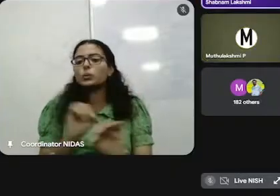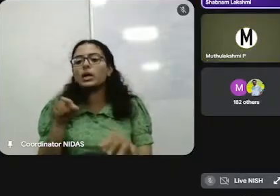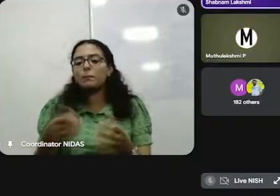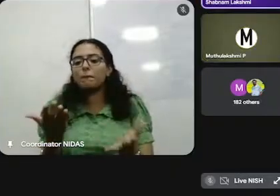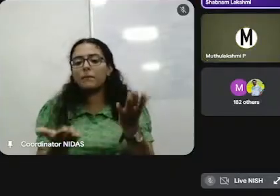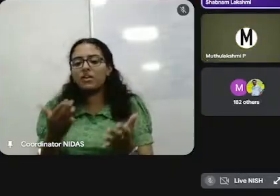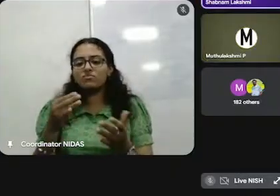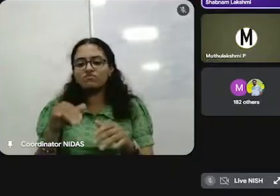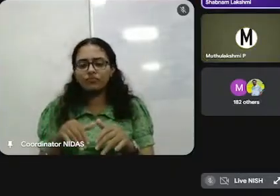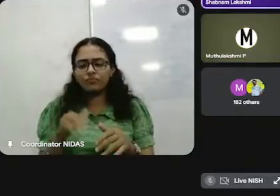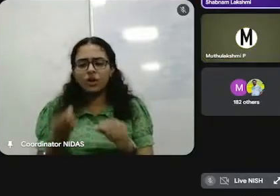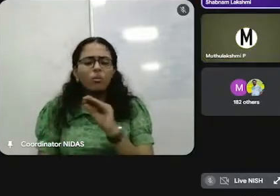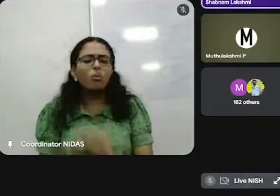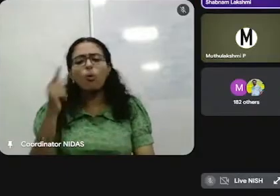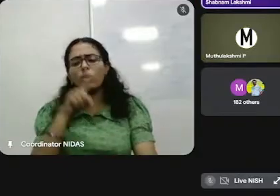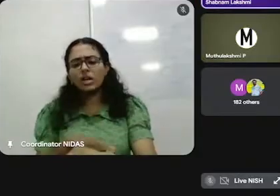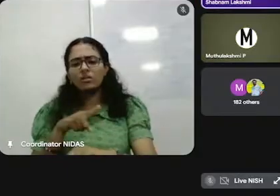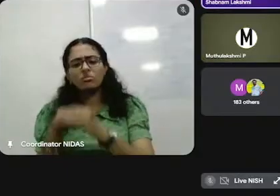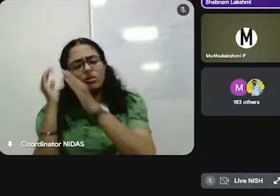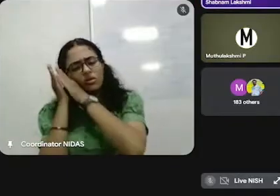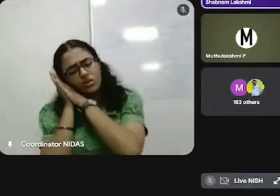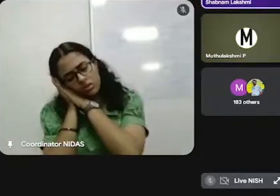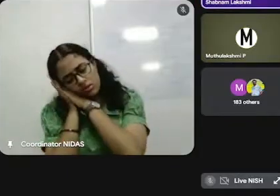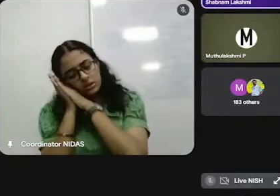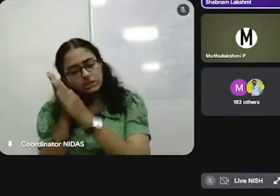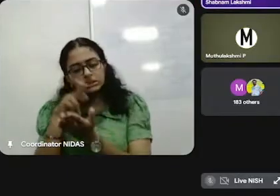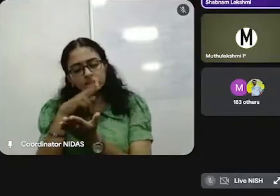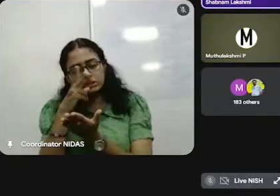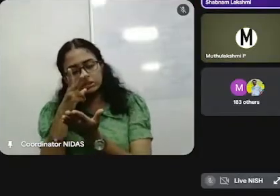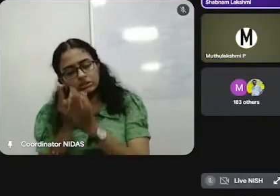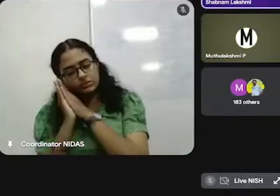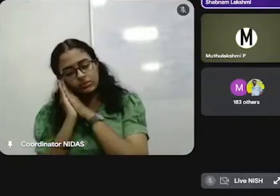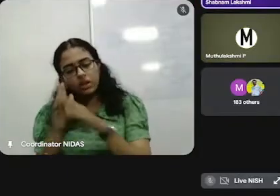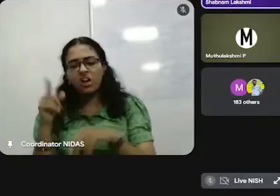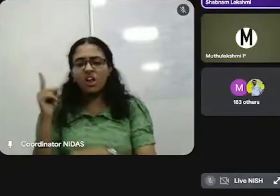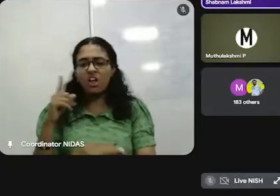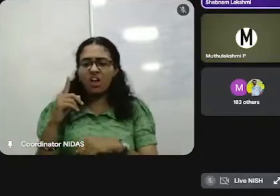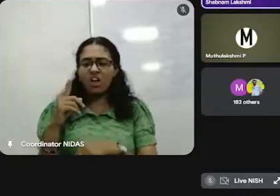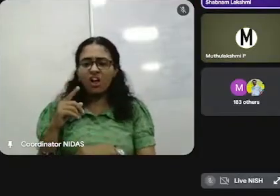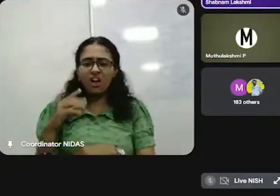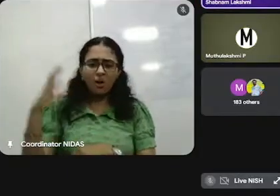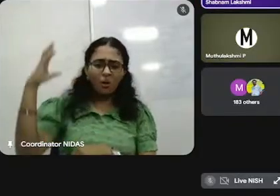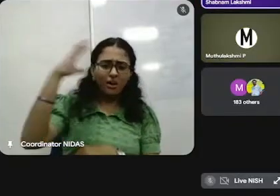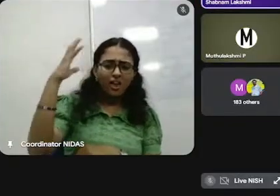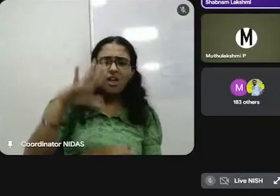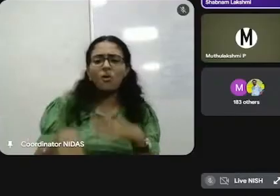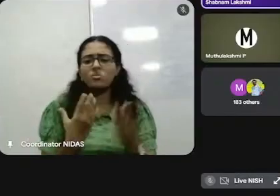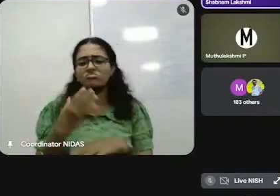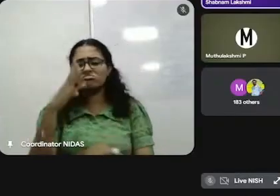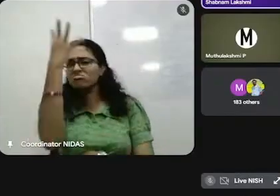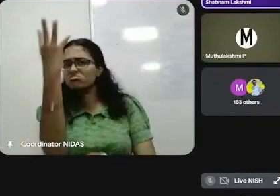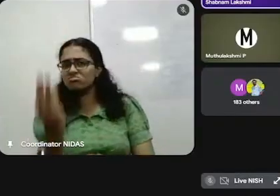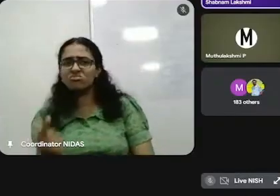ഓക്കെ മാം, കൂടുതൽ സമയം ഉറക്കത്തിലേക്ക് ഇങ്ങനെ പോവാണ്. ഡേ ടൈം ആയാലും നൈറ്റ് ആണെങ്കിലും കൂടുതൽ സമയം ഉറങ്ങാൻ